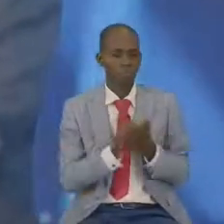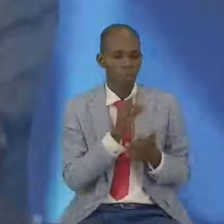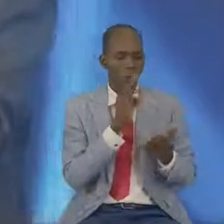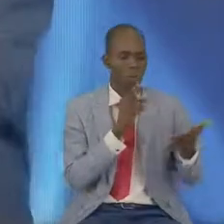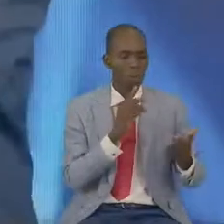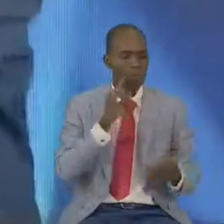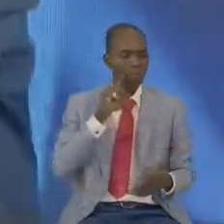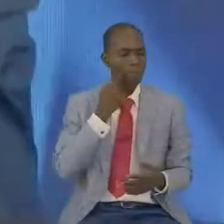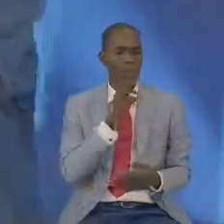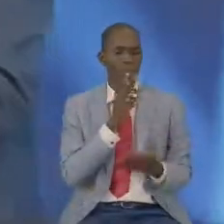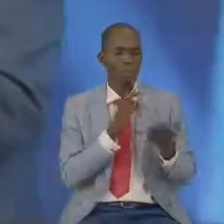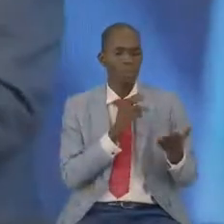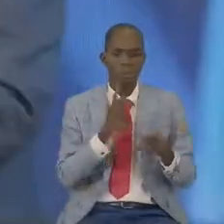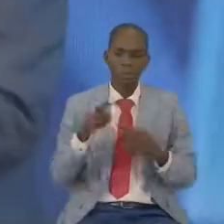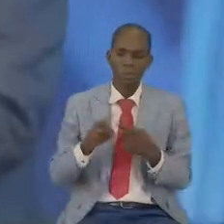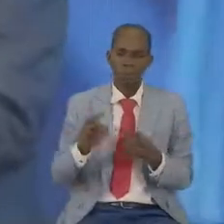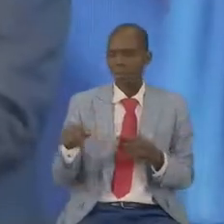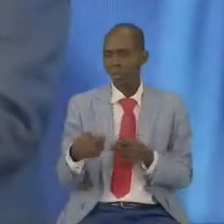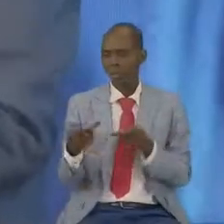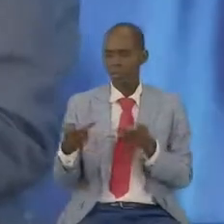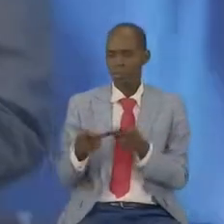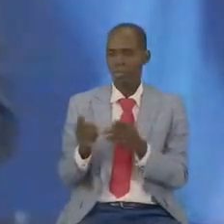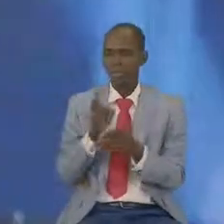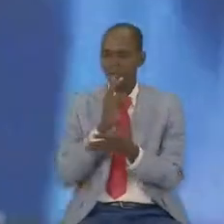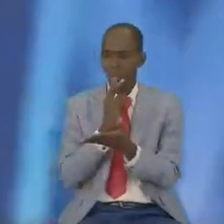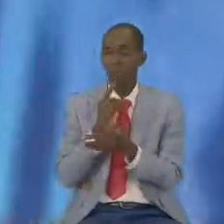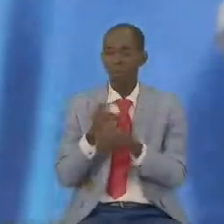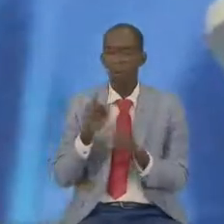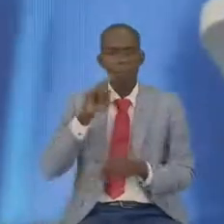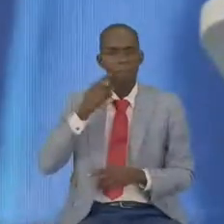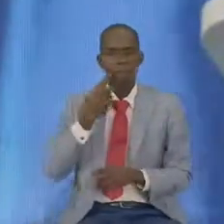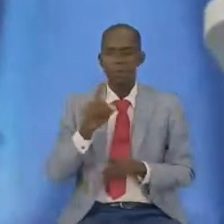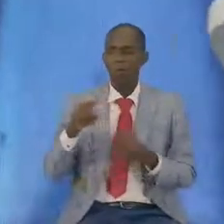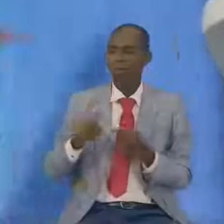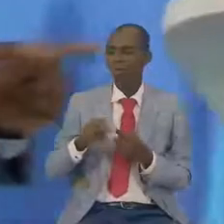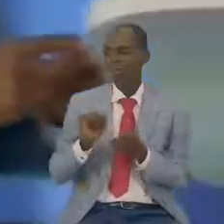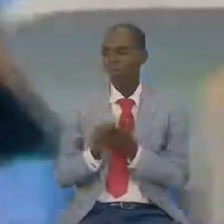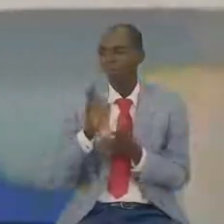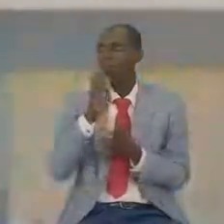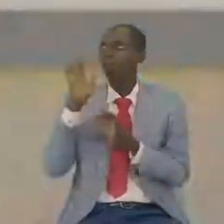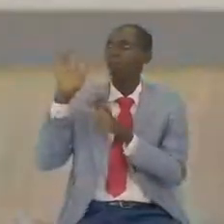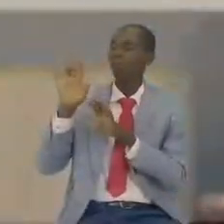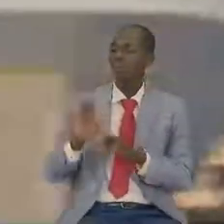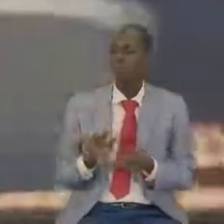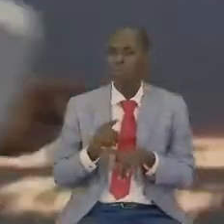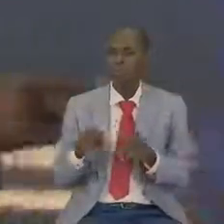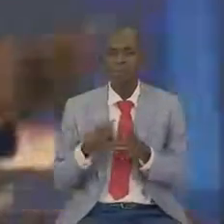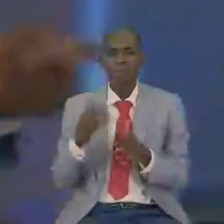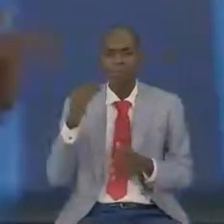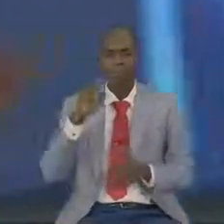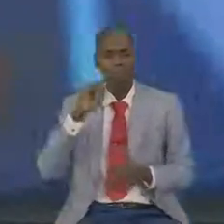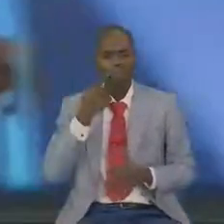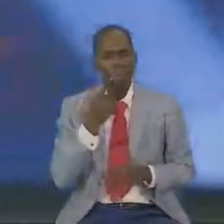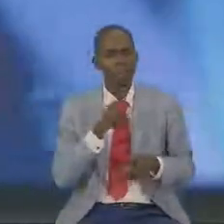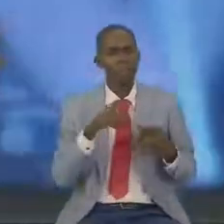rivière amère. Ils sont allés vers ce petit puits amer. Ils sont allés vers ce torrent. C'est amer. Ils sont